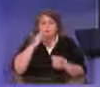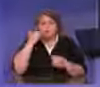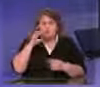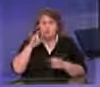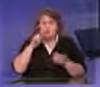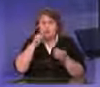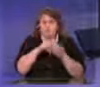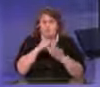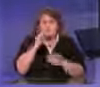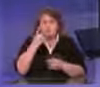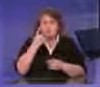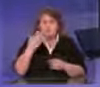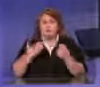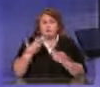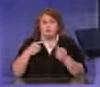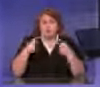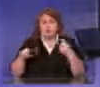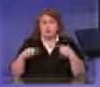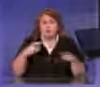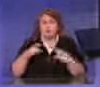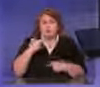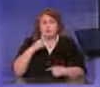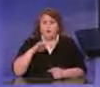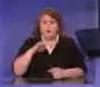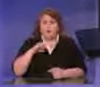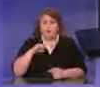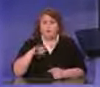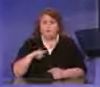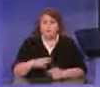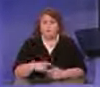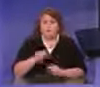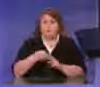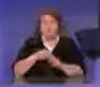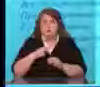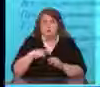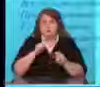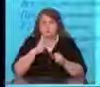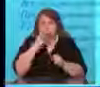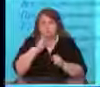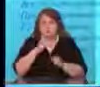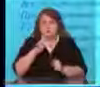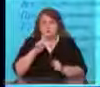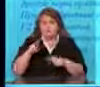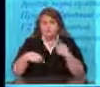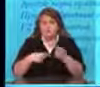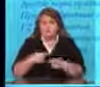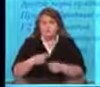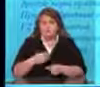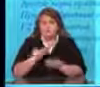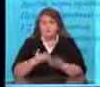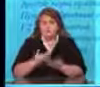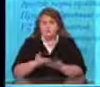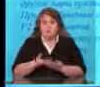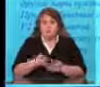попадают в одну или в разные гаметы. Это мы можем увидеть на следующем